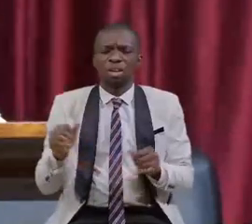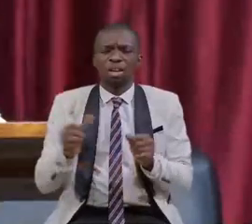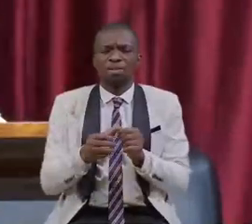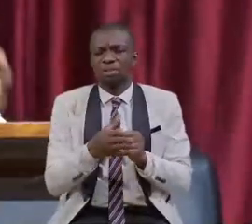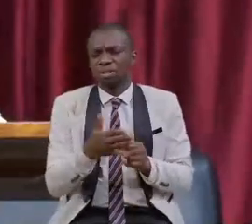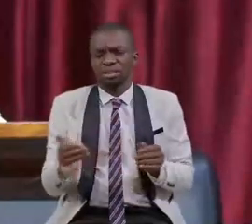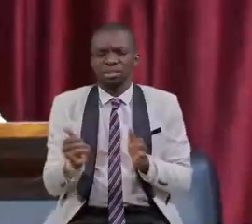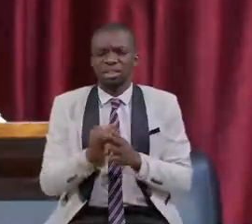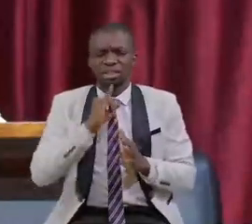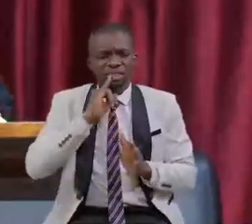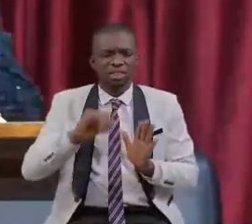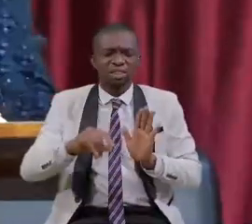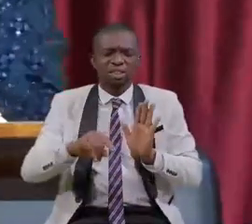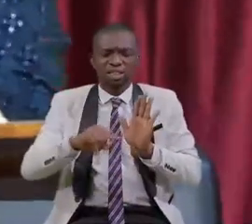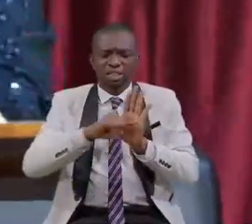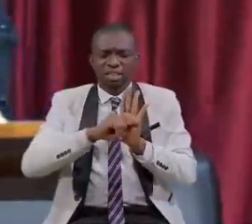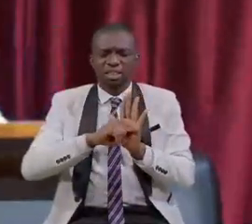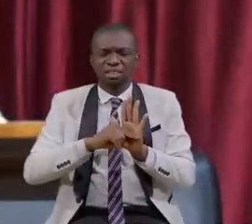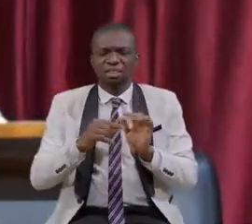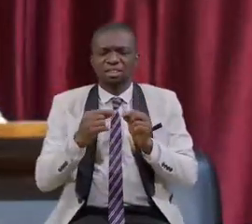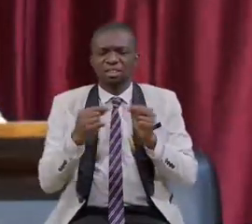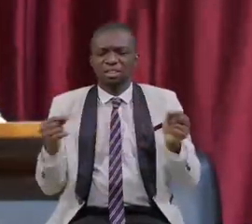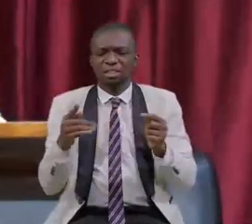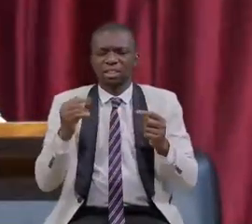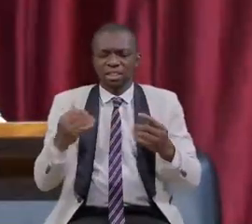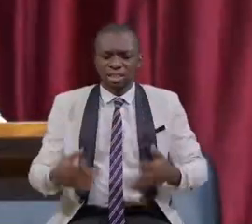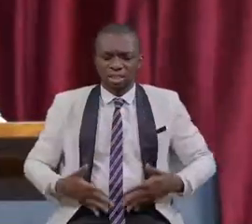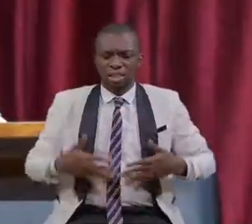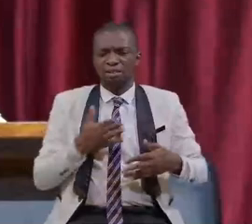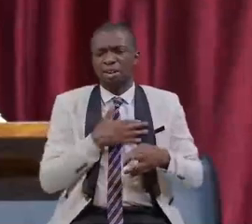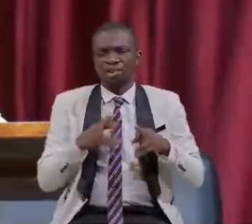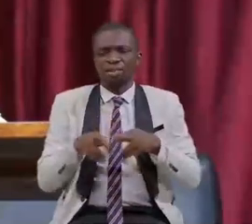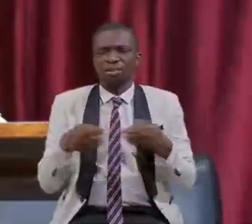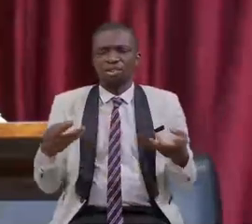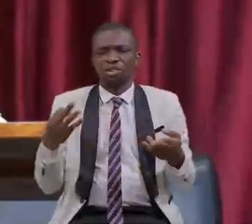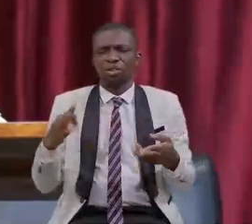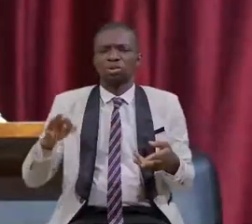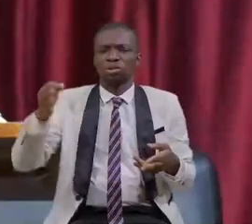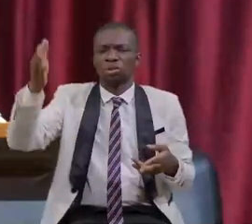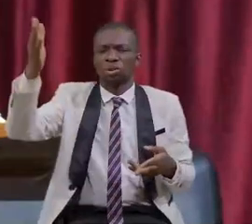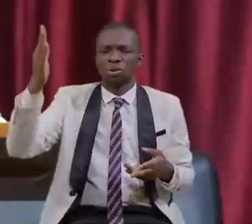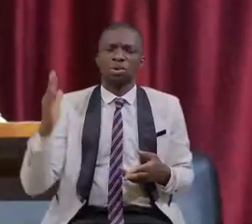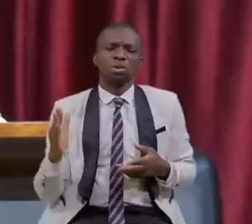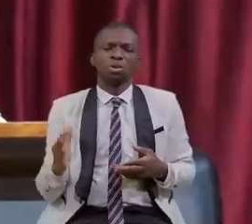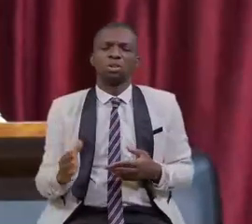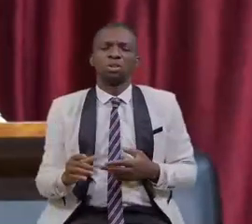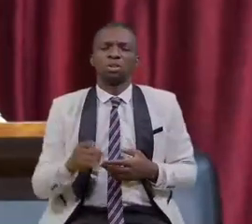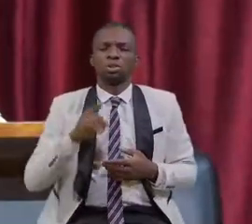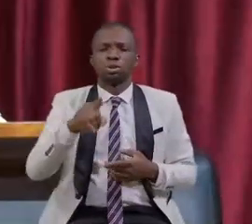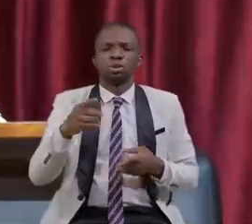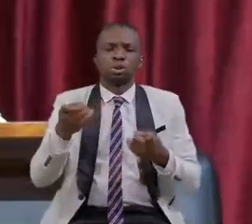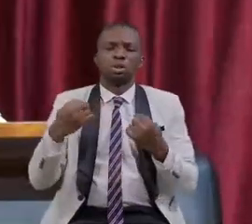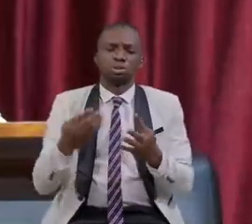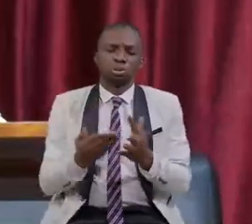Nous nous séparons de tout ce qui est contre la vie et la révélation divine. Nous venons passant par